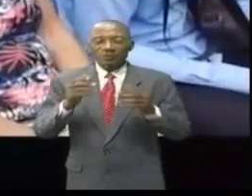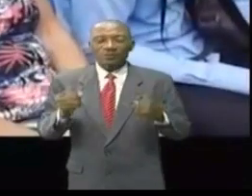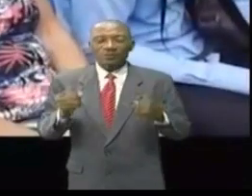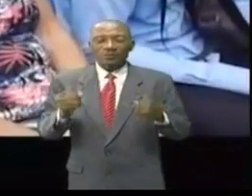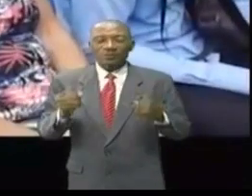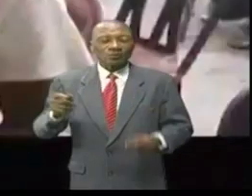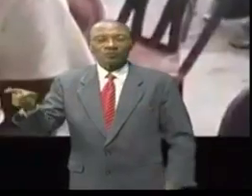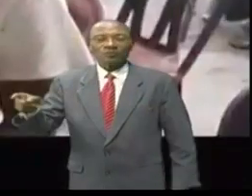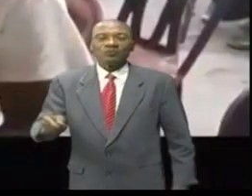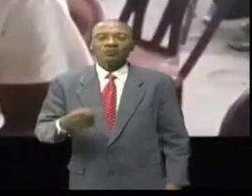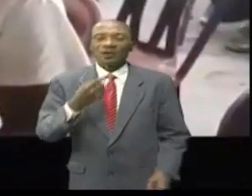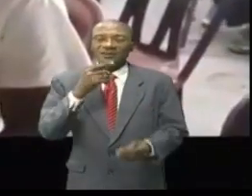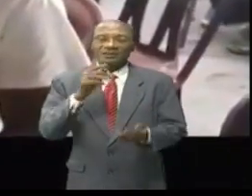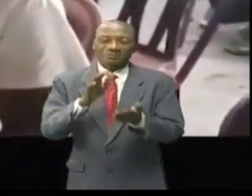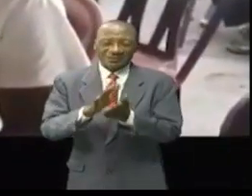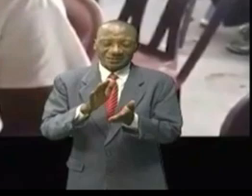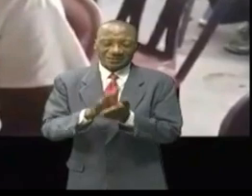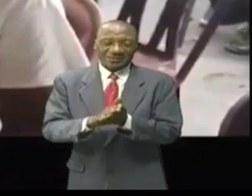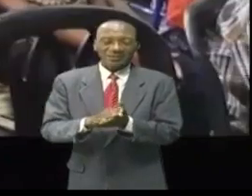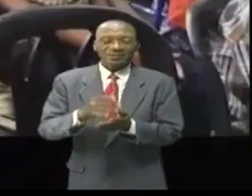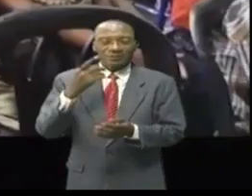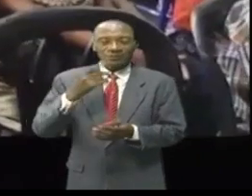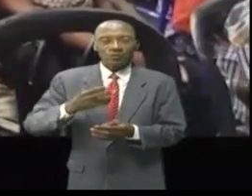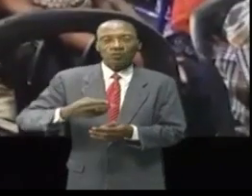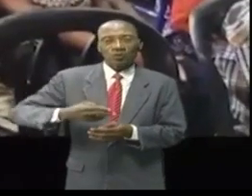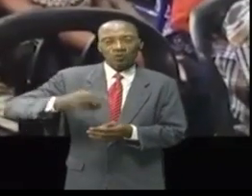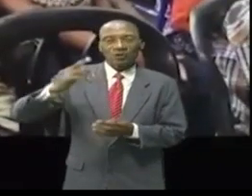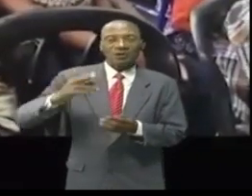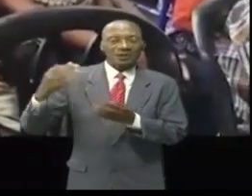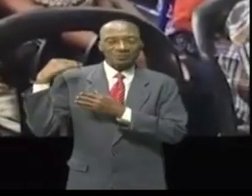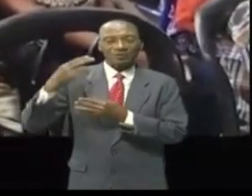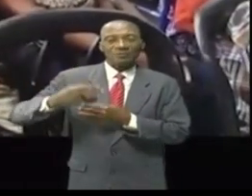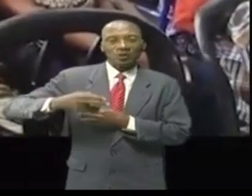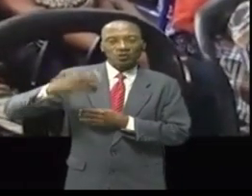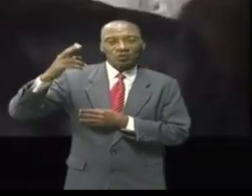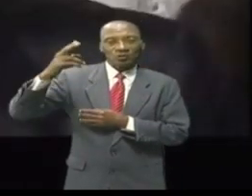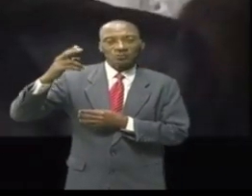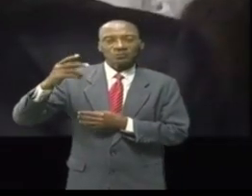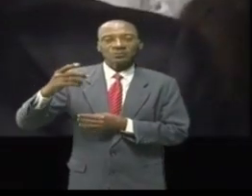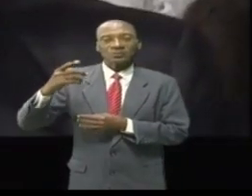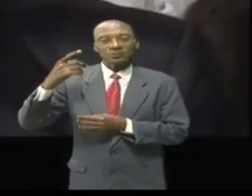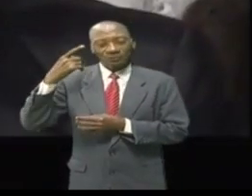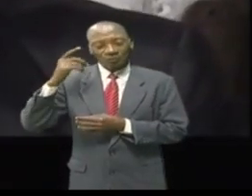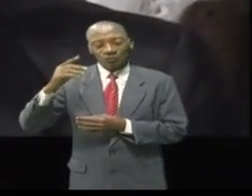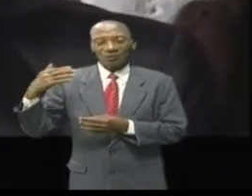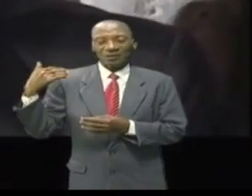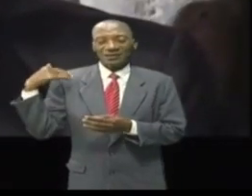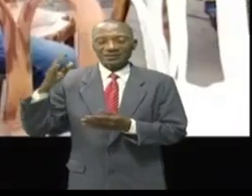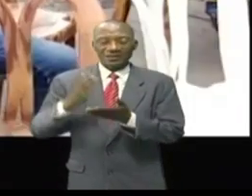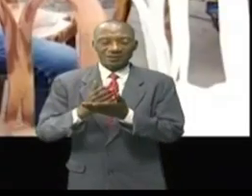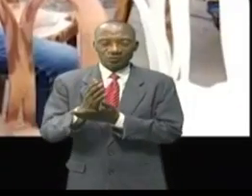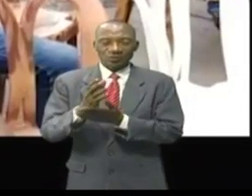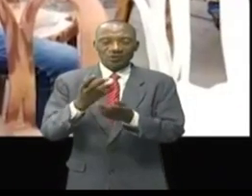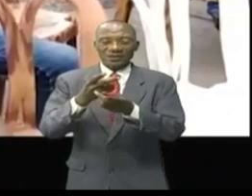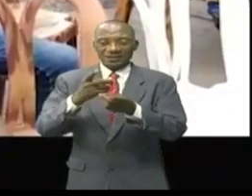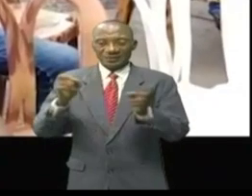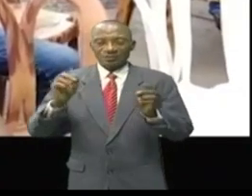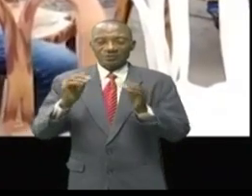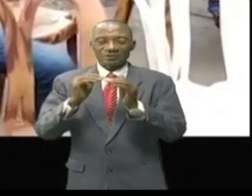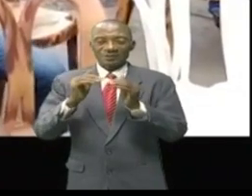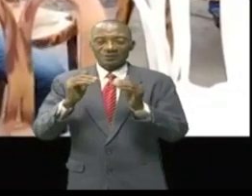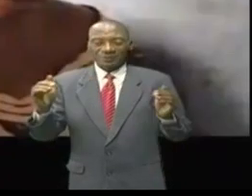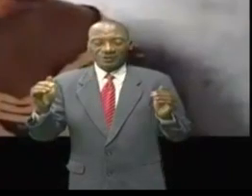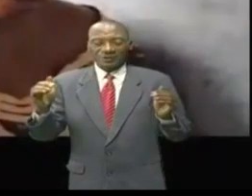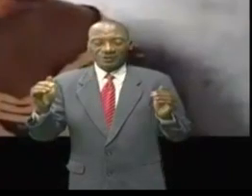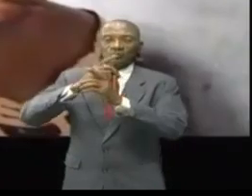pour remercier la haute hiérarchie du parti. L'instauration d'un véritable état de droit, la démocratie, la paix, la lutte contre